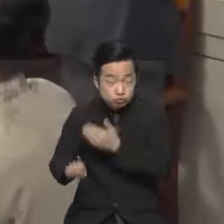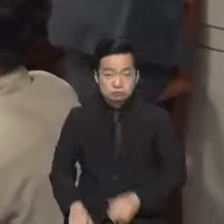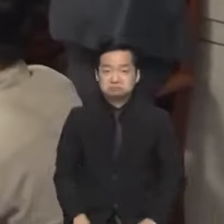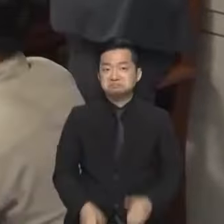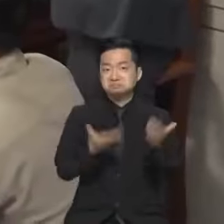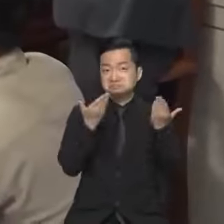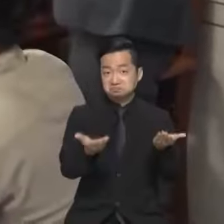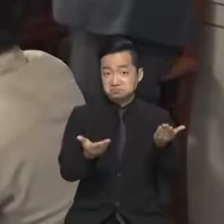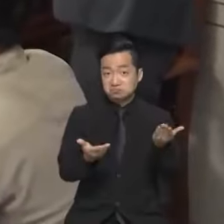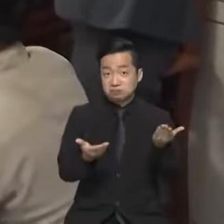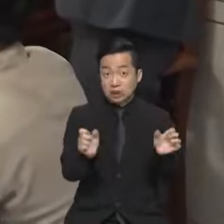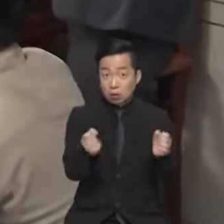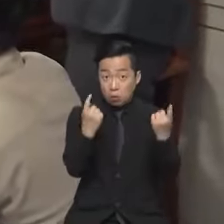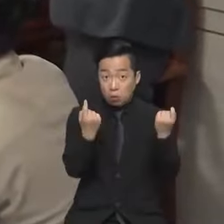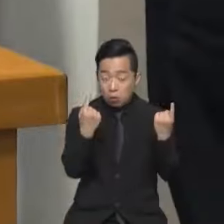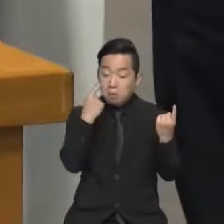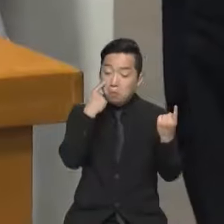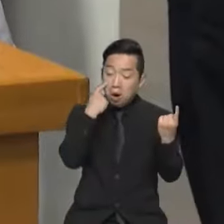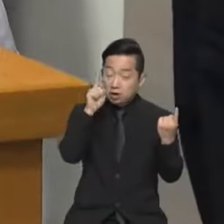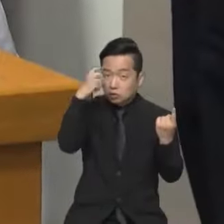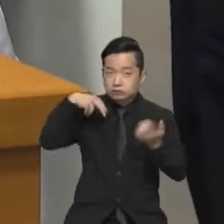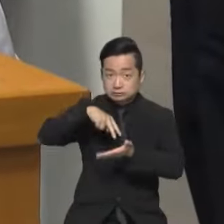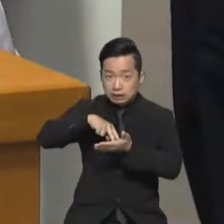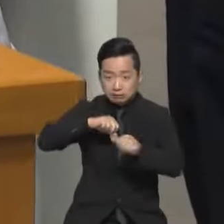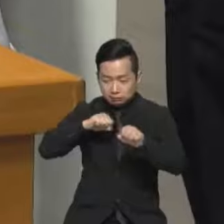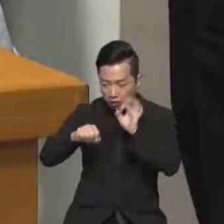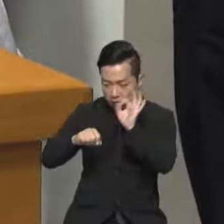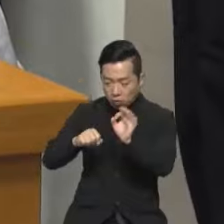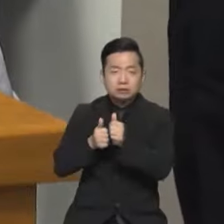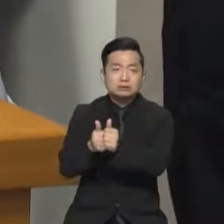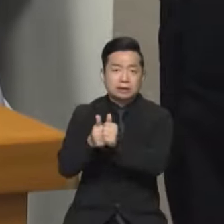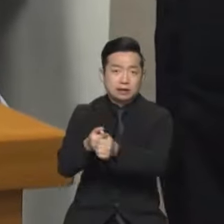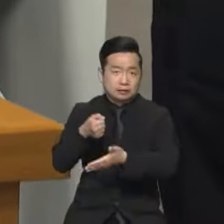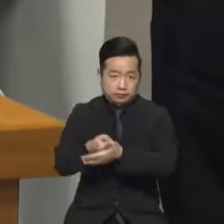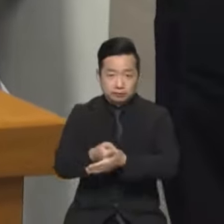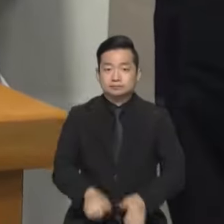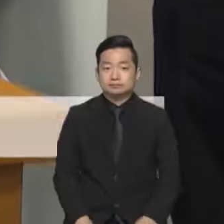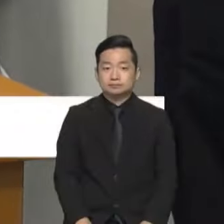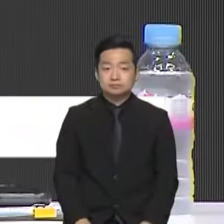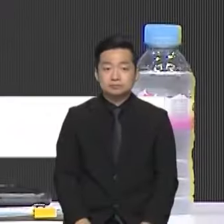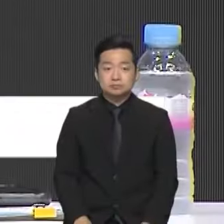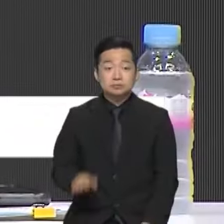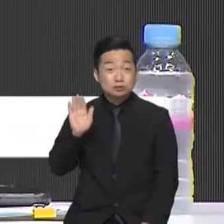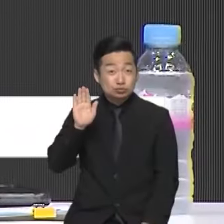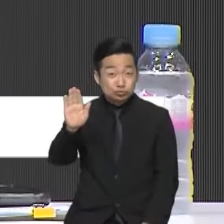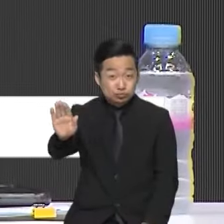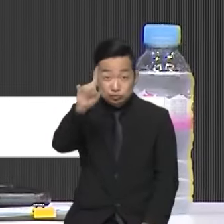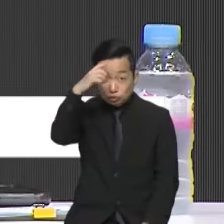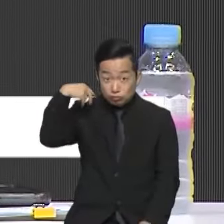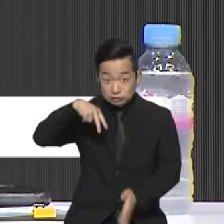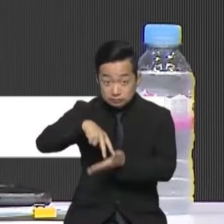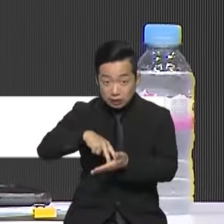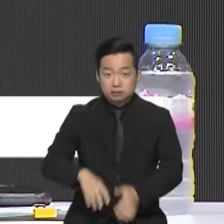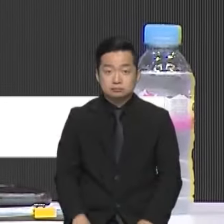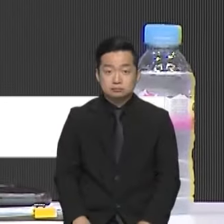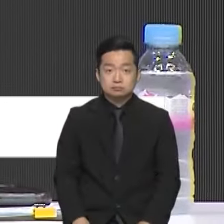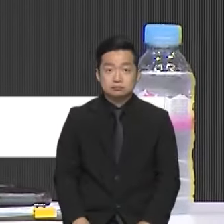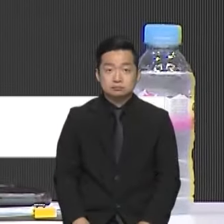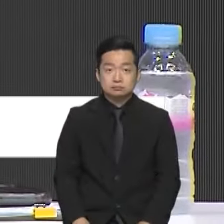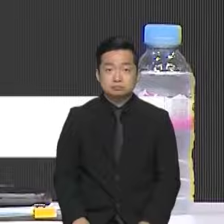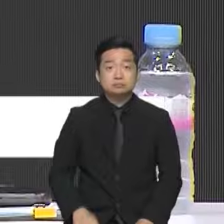휴진을 이어갈진 정부 입장을 봐가며 결정하겠다고 밝혔습니다. 이후는 정부가 어떠한 입장